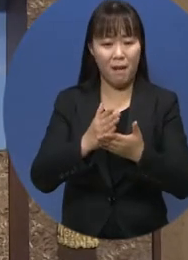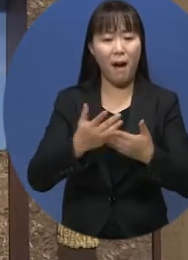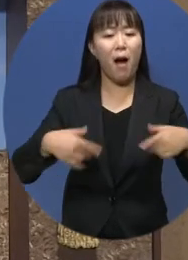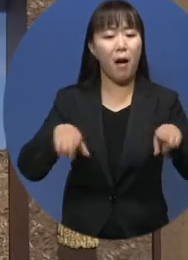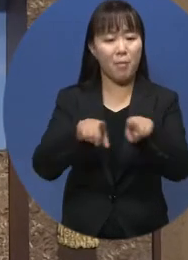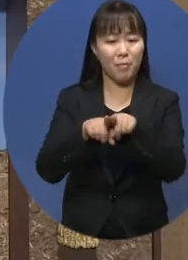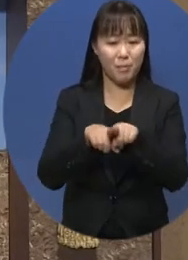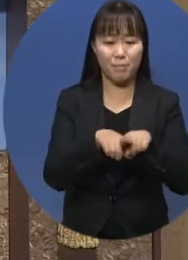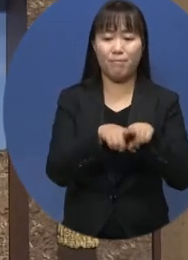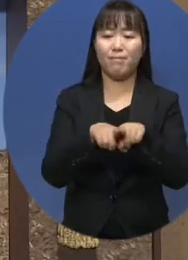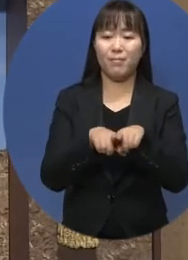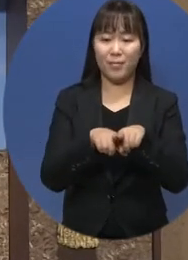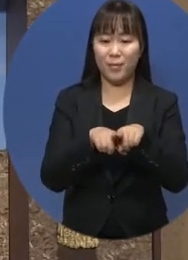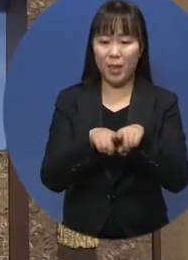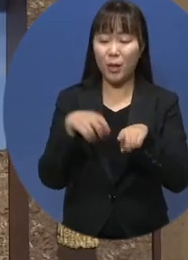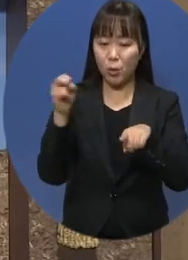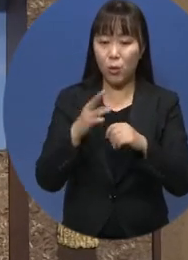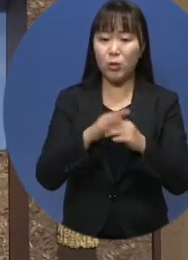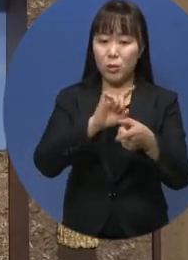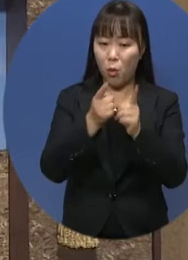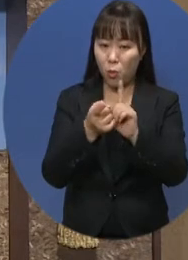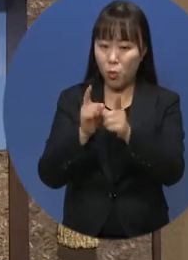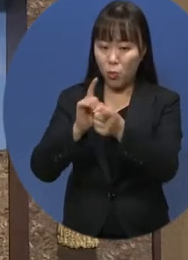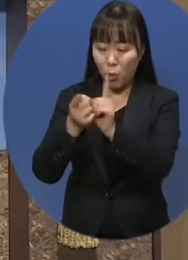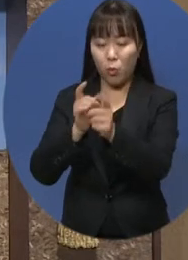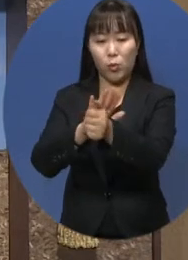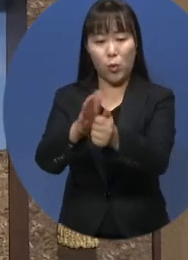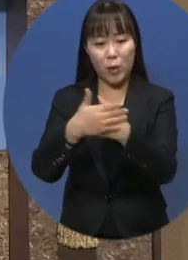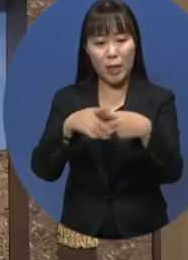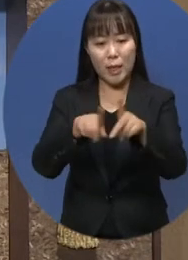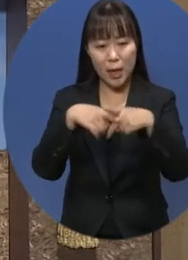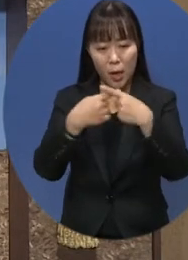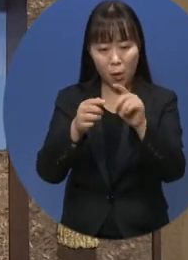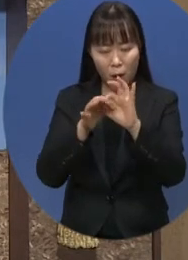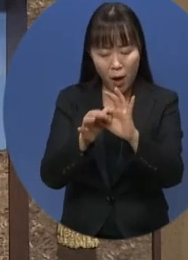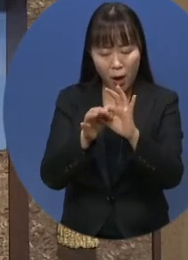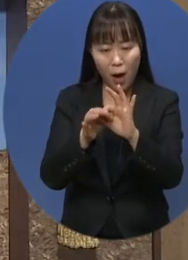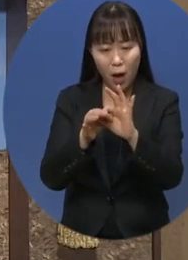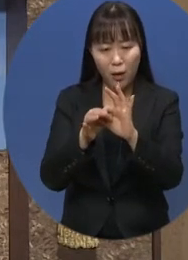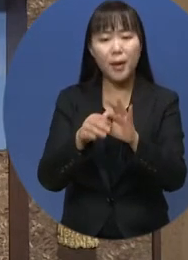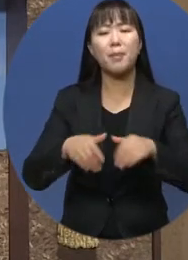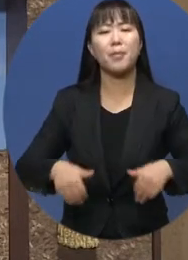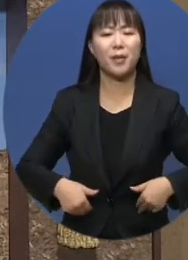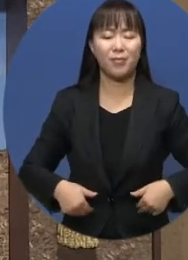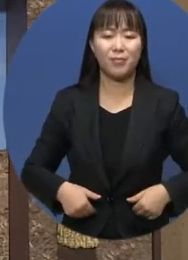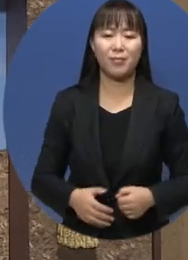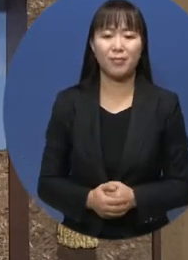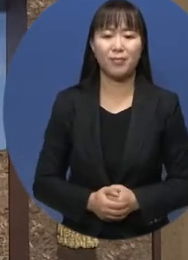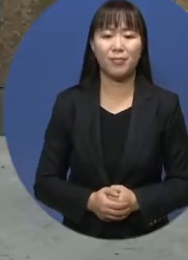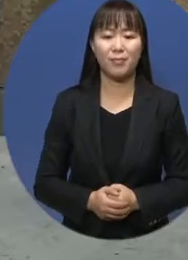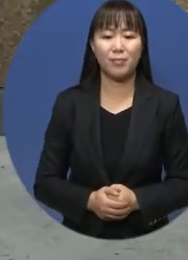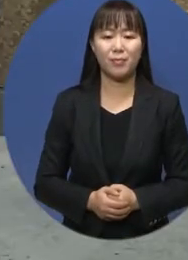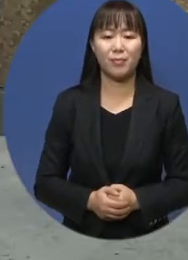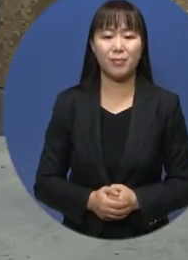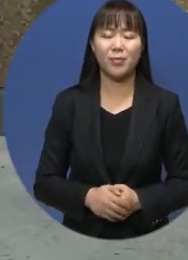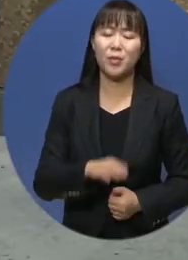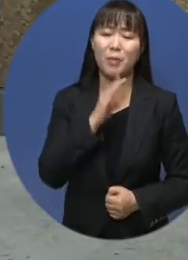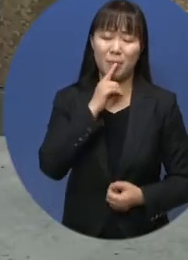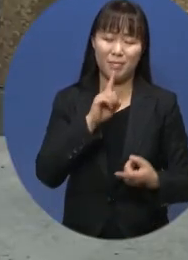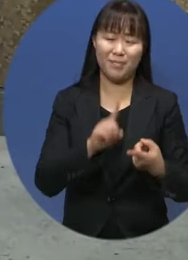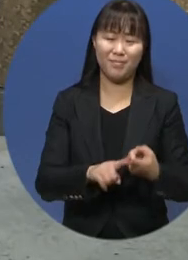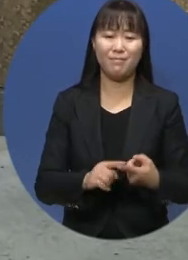함께 생활을 해야 된다 4 그리고 서로가 서로를 도와주고 음 이해해주는 관계를 다 된다는거 어 정말 맞는